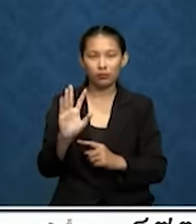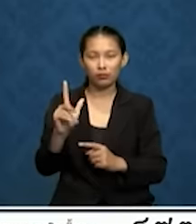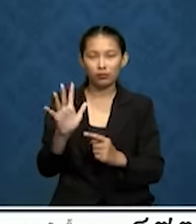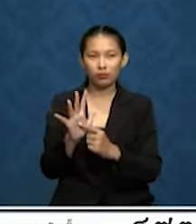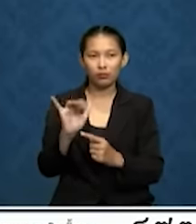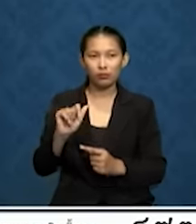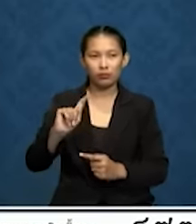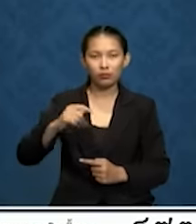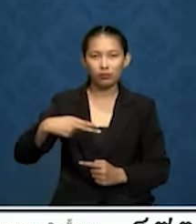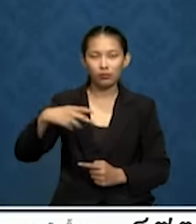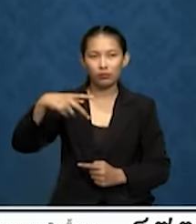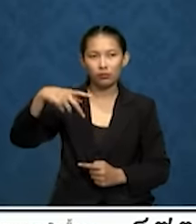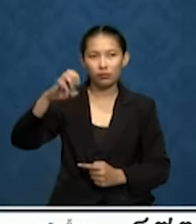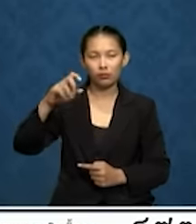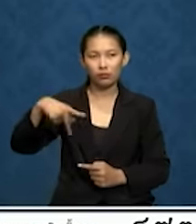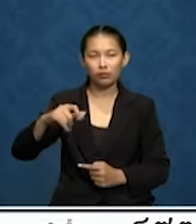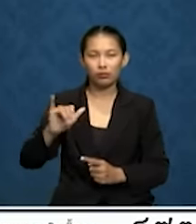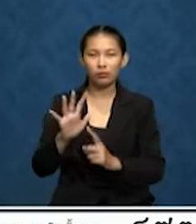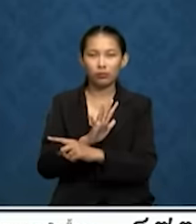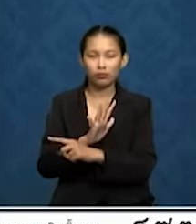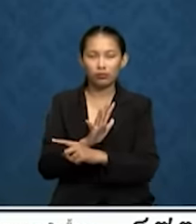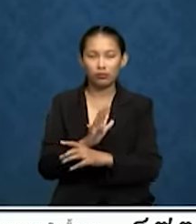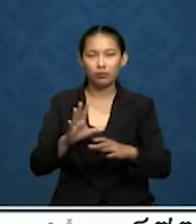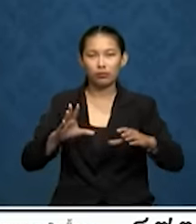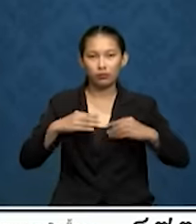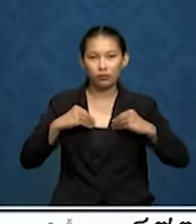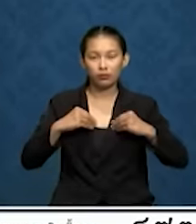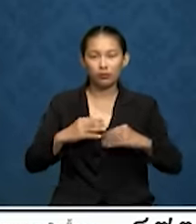ยทิพย์กมลพันทิพย์ เห็นชอบครับ